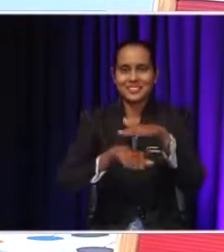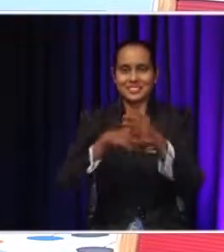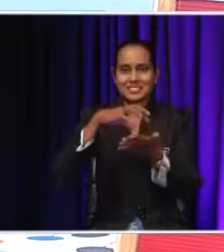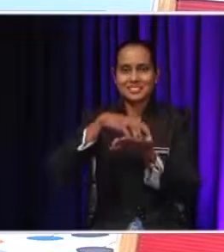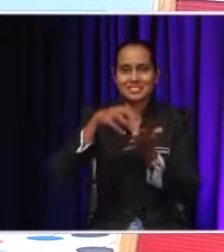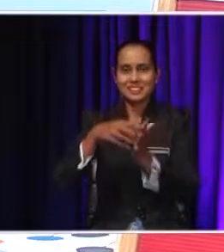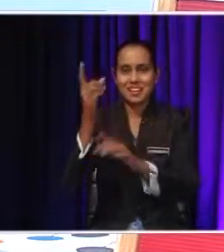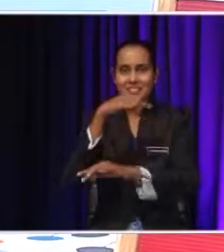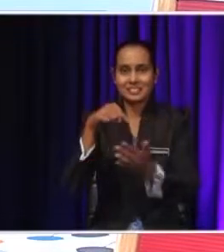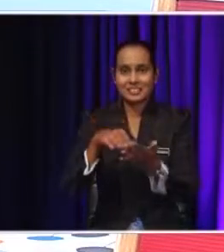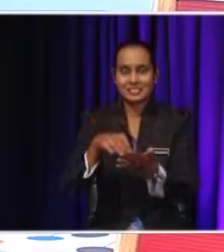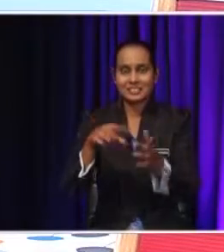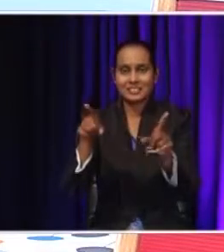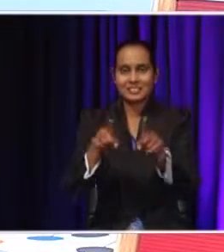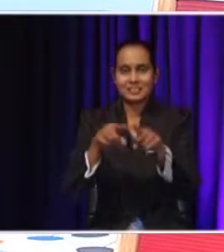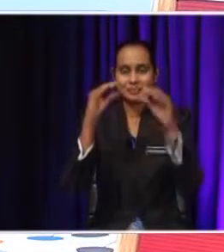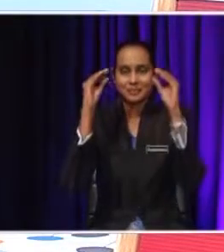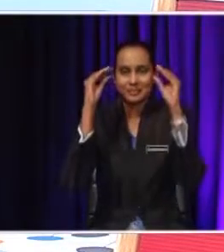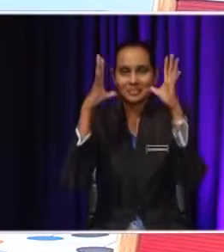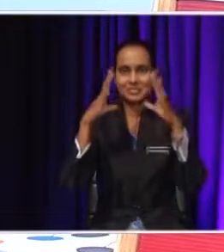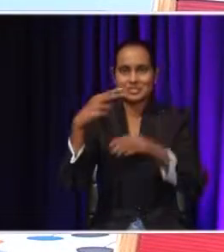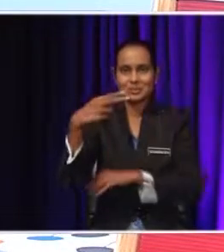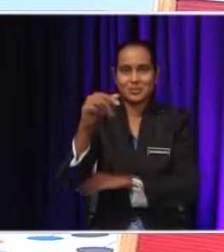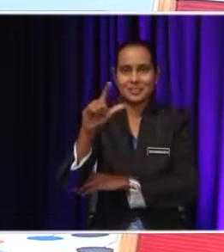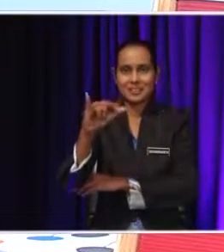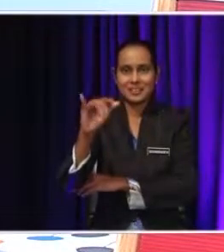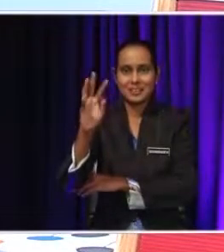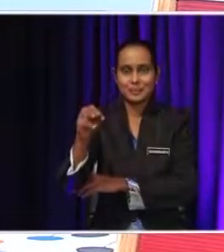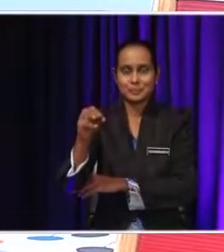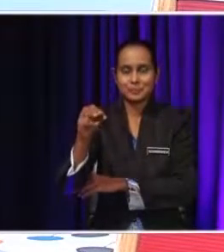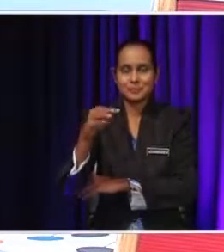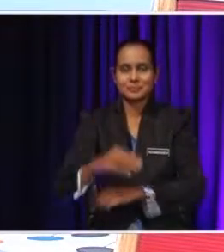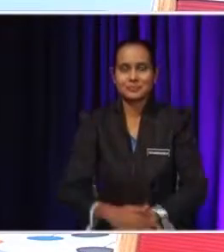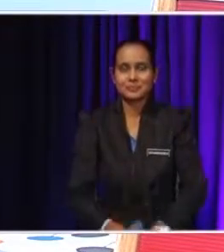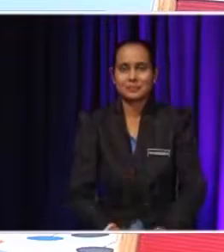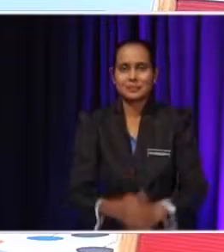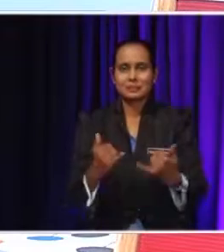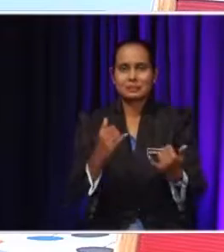hari ini bersama Kak syafika dan juga Chiko Halim dan sekarang